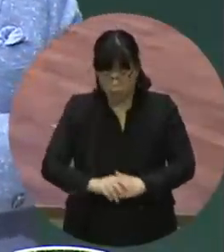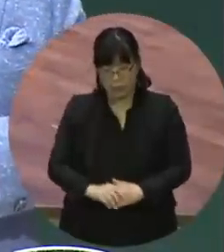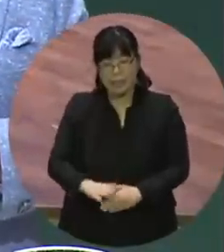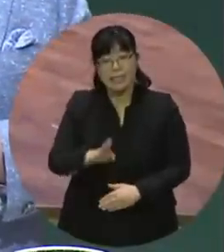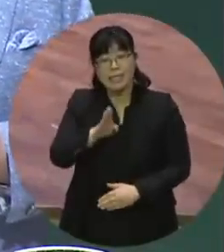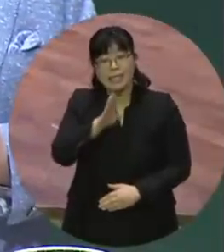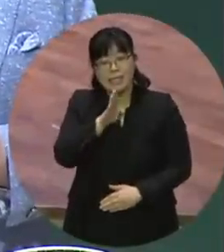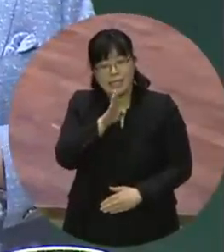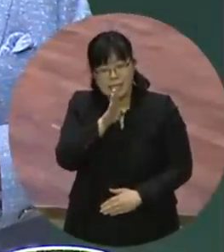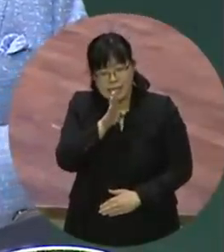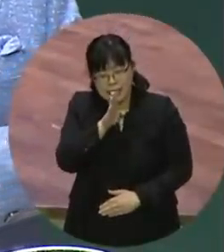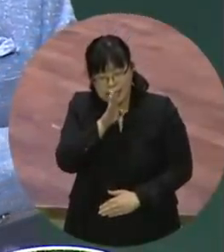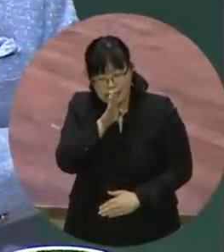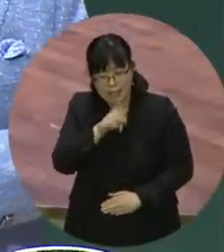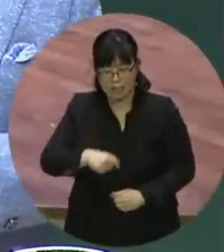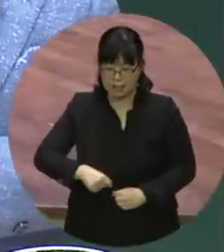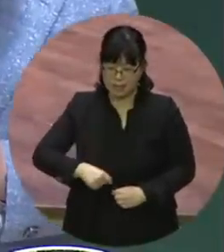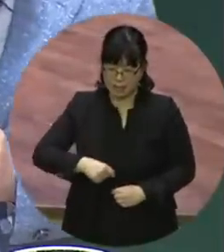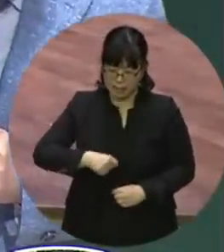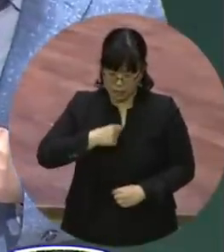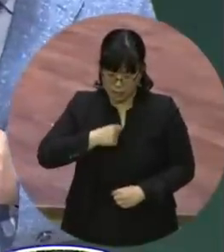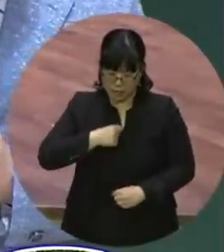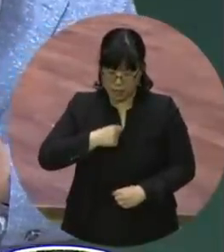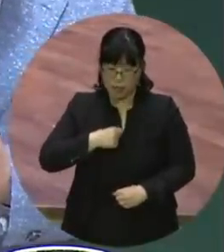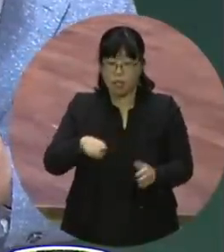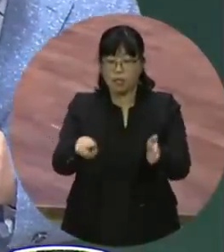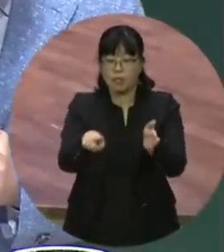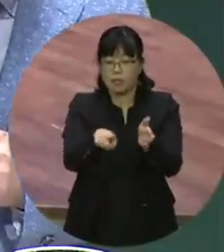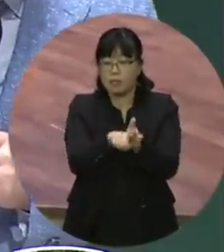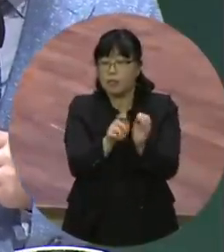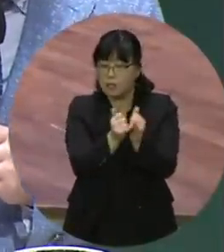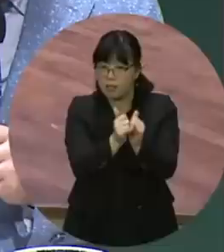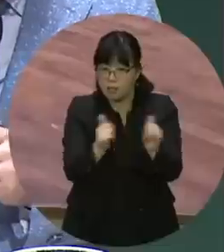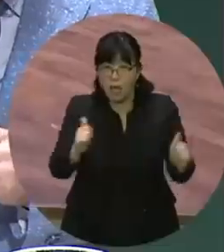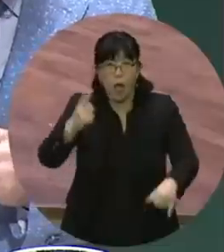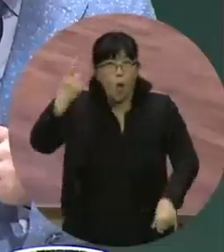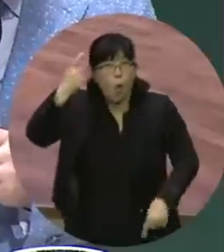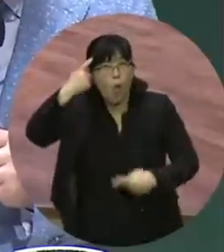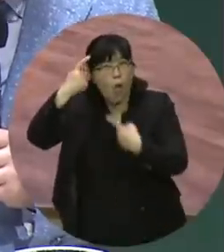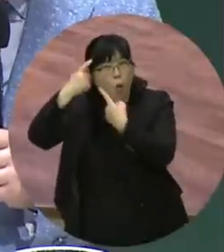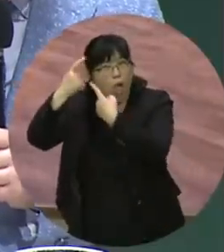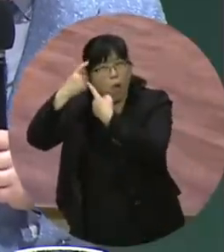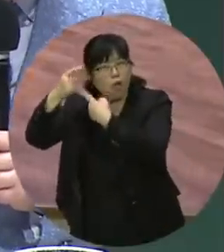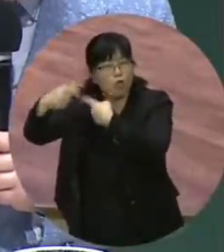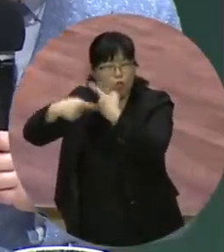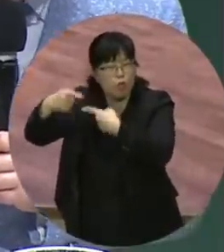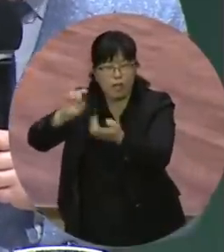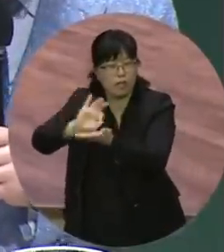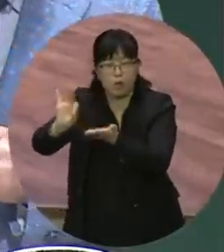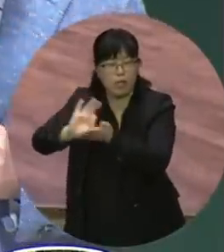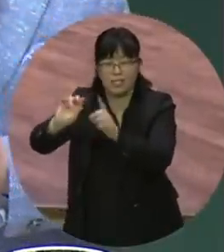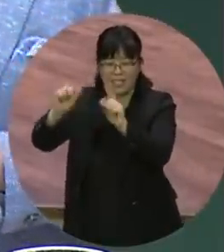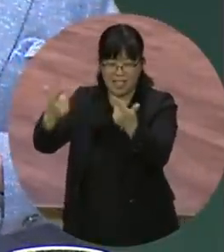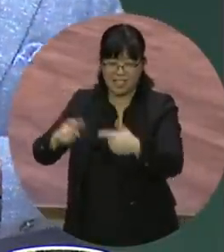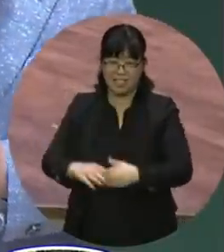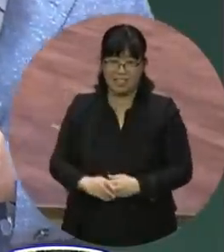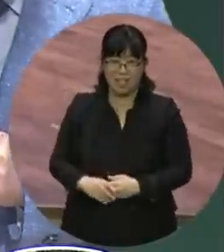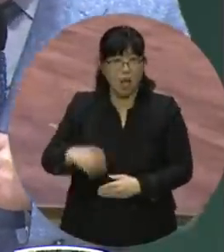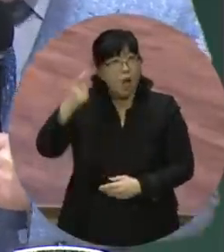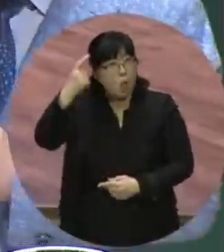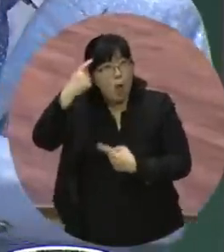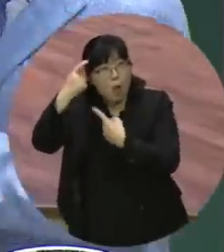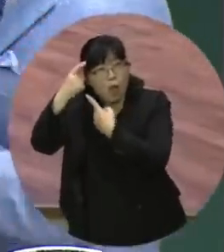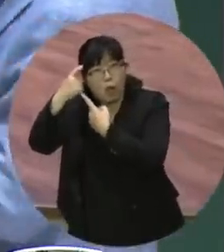진실된 신자는 왜라는 질문을 하지 않는다. 진실된 신자는 왜라는 의문을 십자에 못 받고